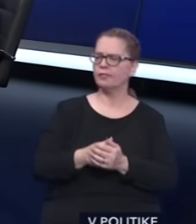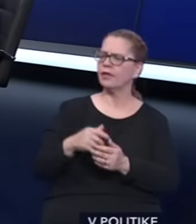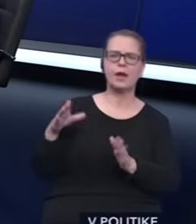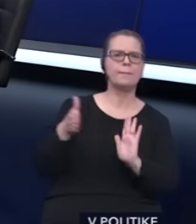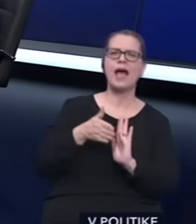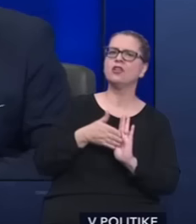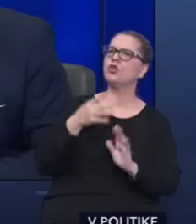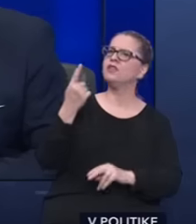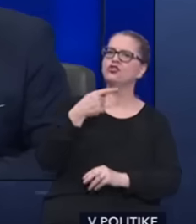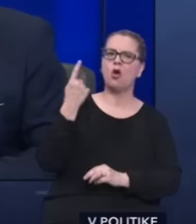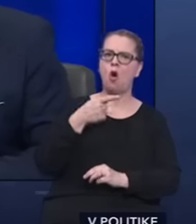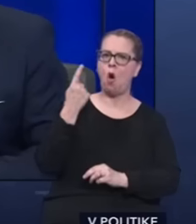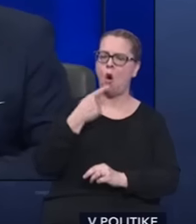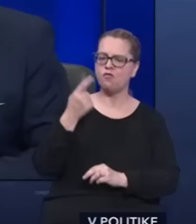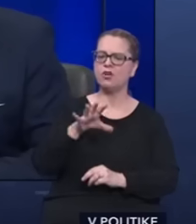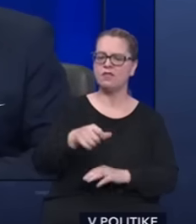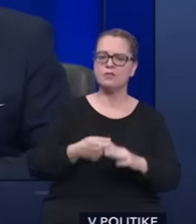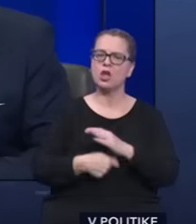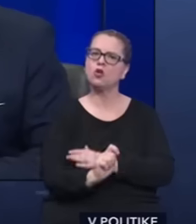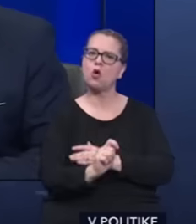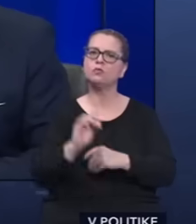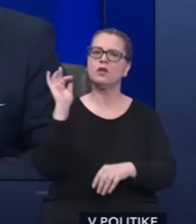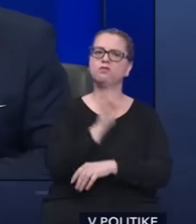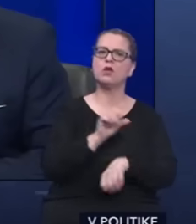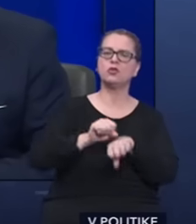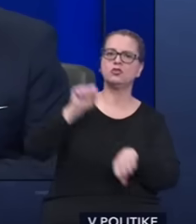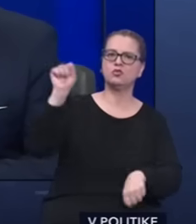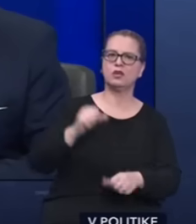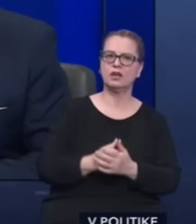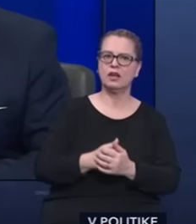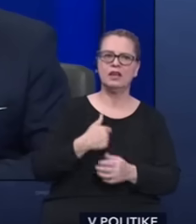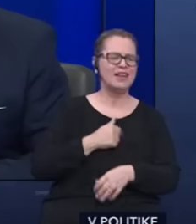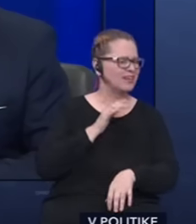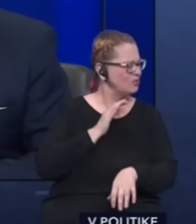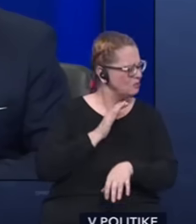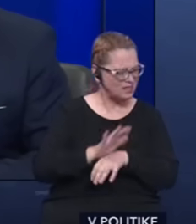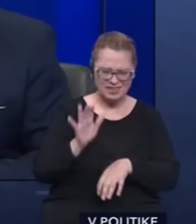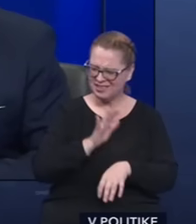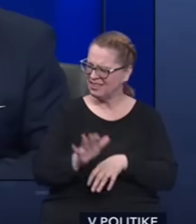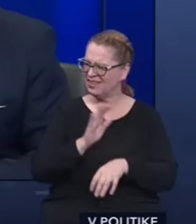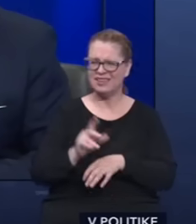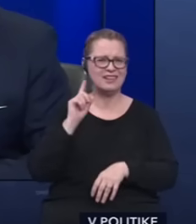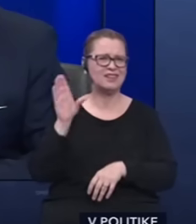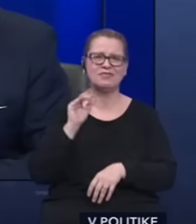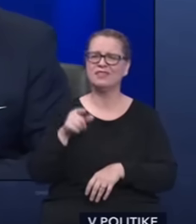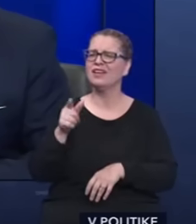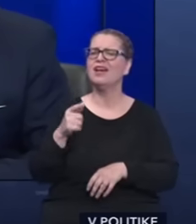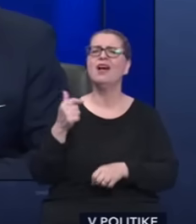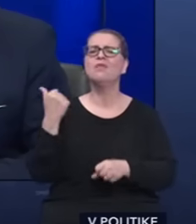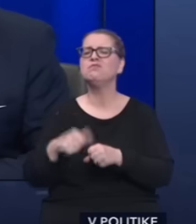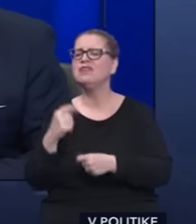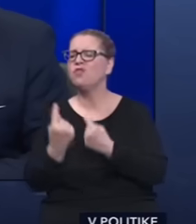korupčnej činnosti vášho predsedu. Vytiahne, a na to v živote som na žiadnom výsluchu o žiadnom pivovare nebol. Ste obyčajný